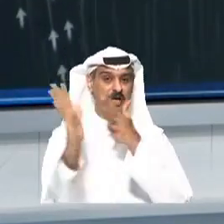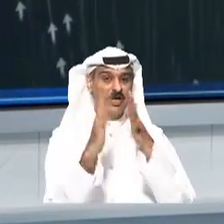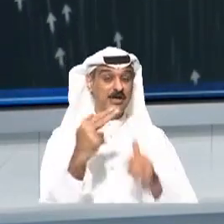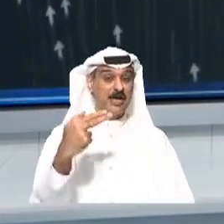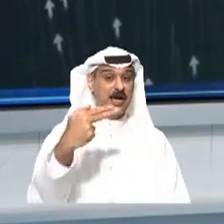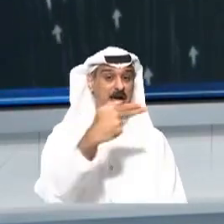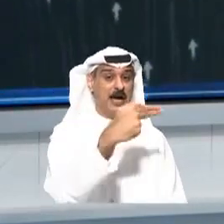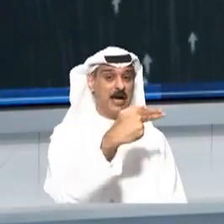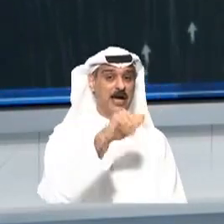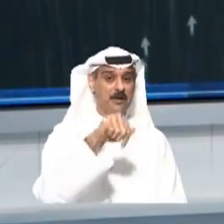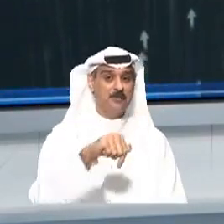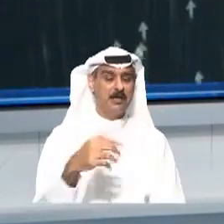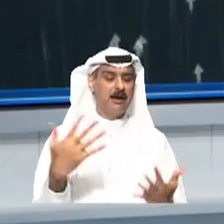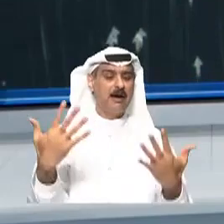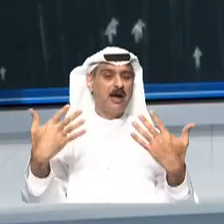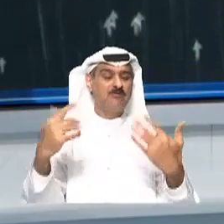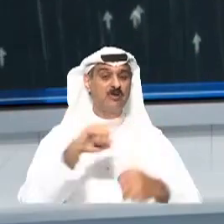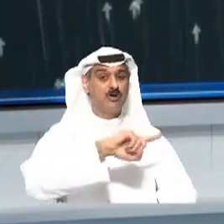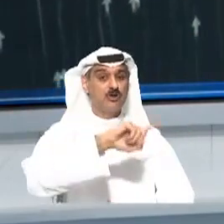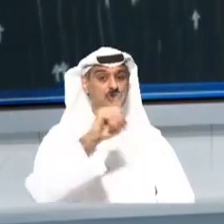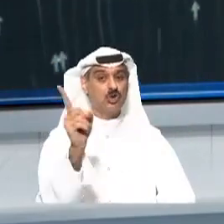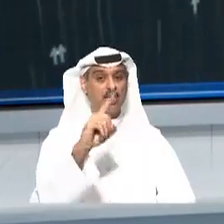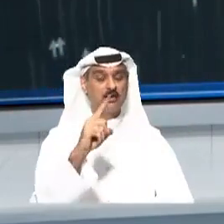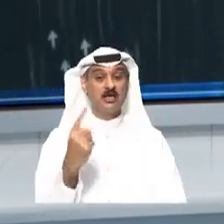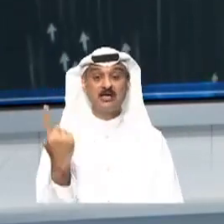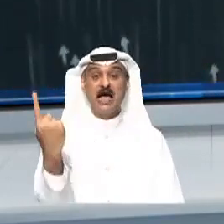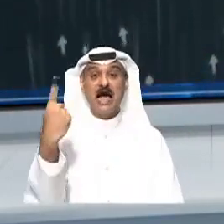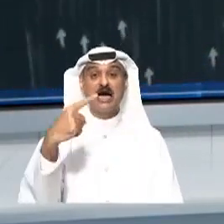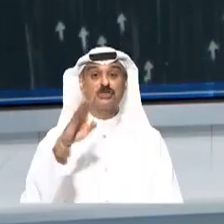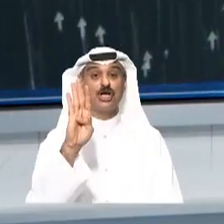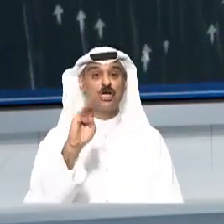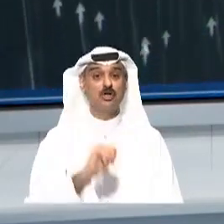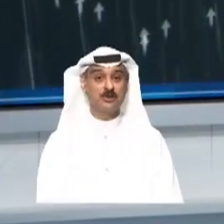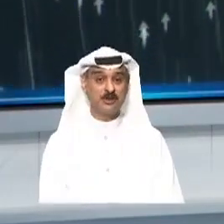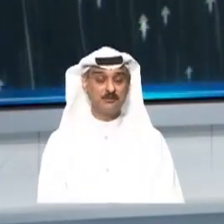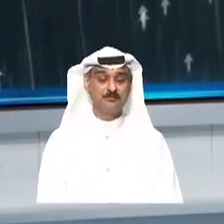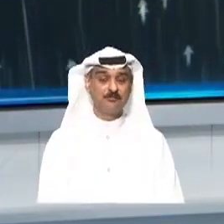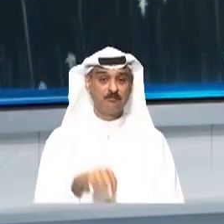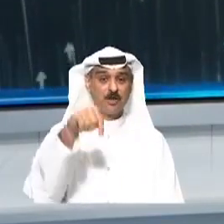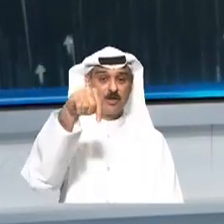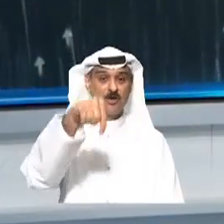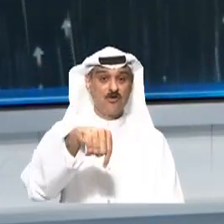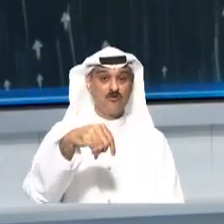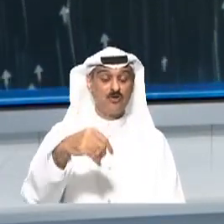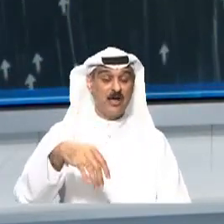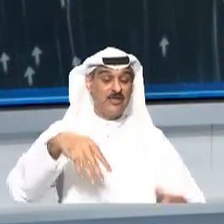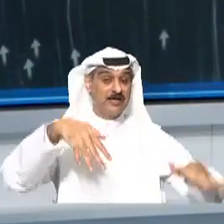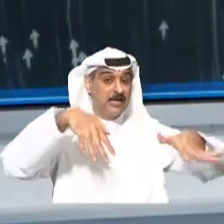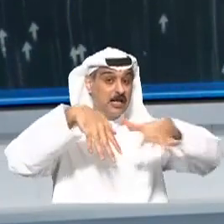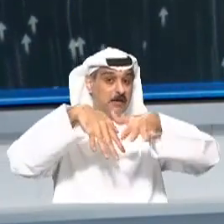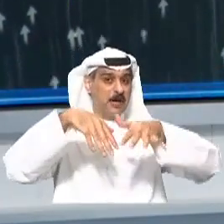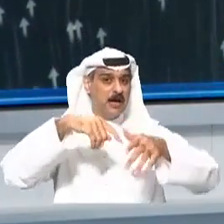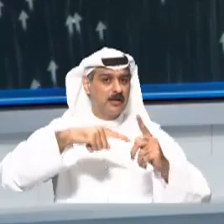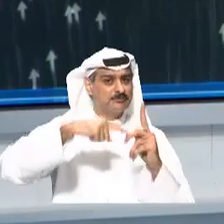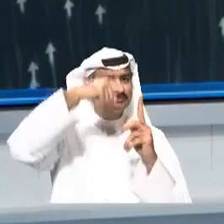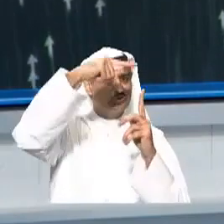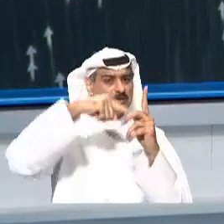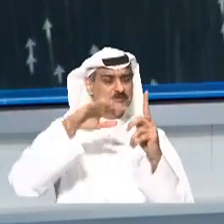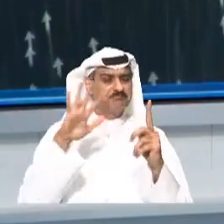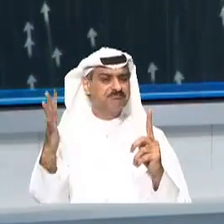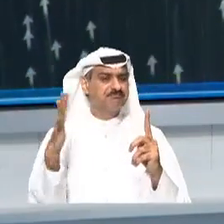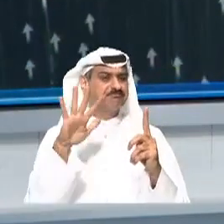غربية بشكل عام خفيفة السرعة 10 كيلو متر في الساعة. المناطق الوسطى وكذلك المناطق الساحلية متفاوتة درجات الحرارة ما